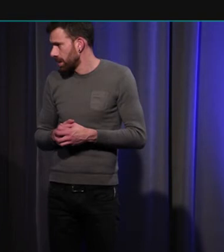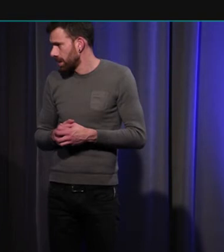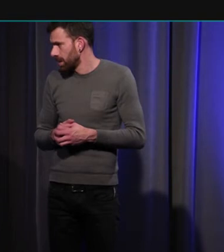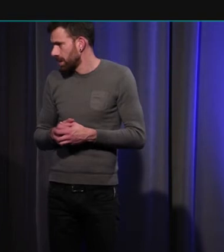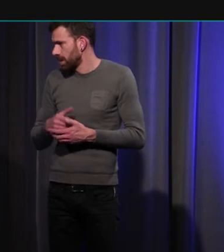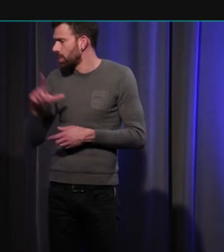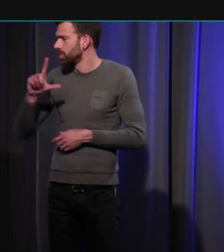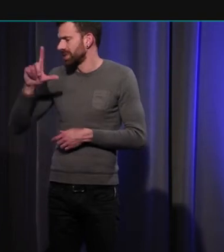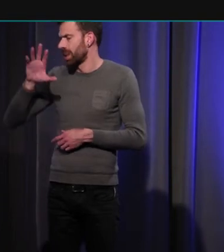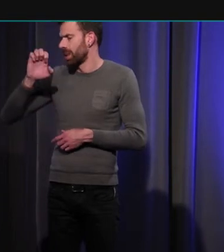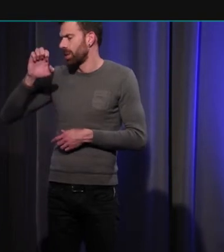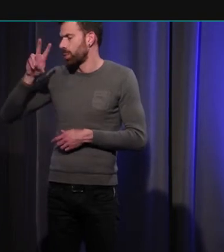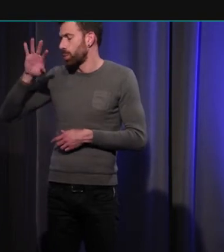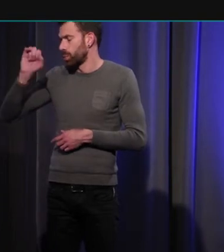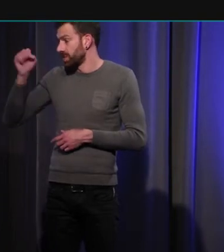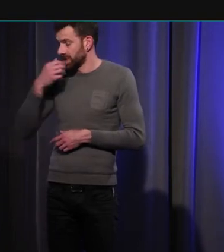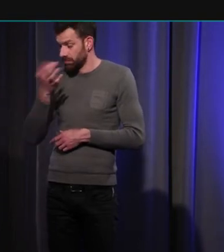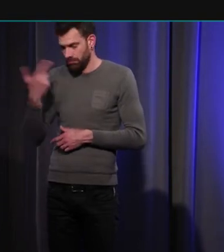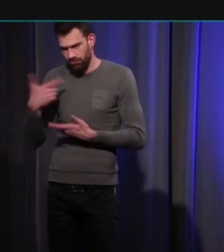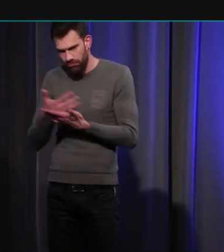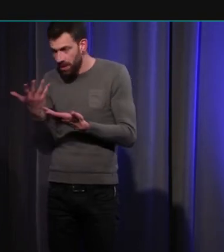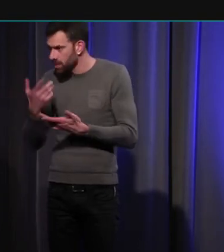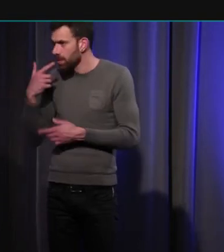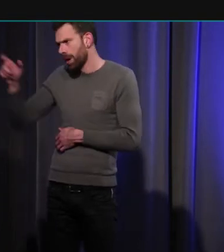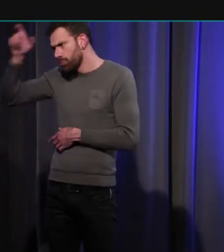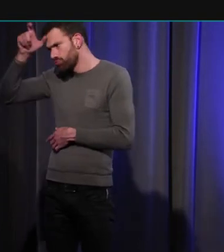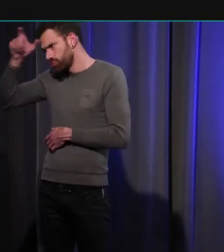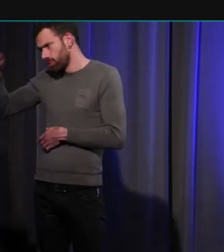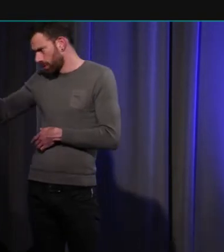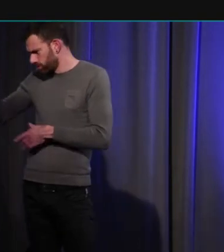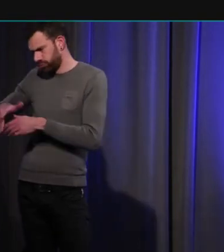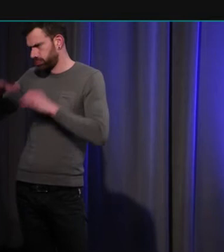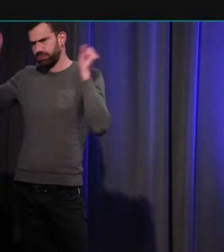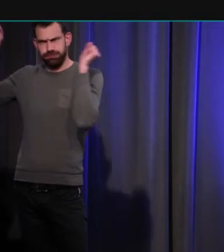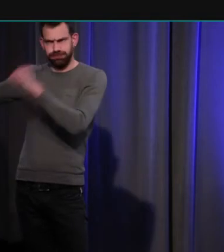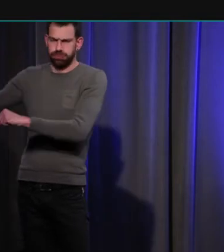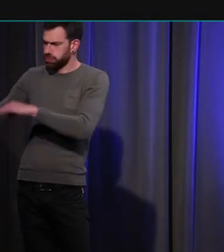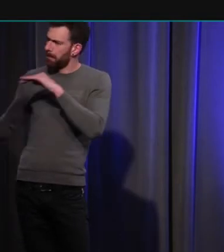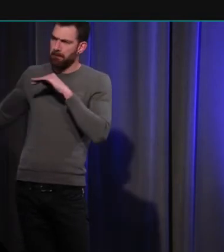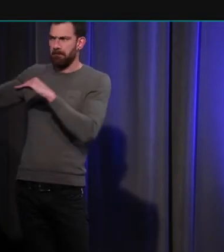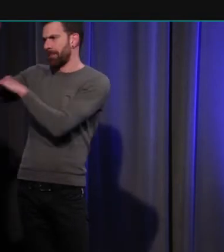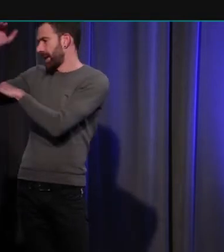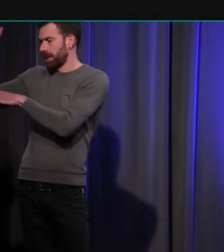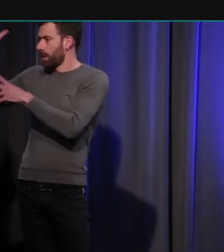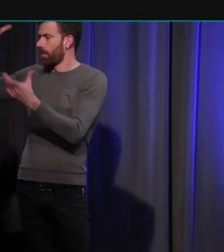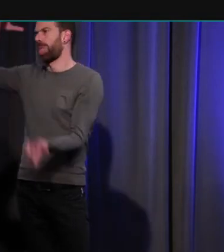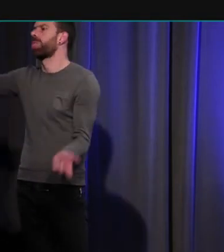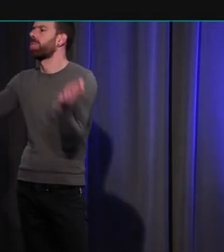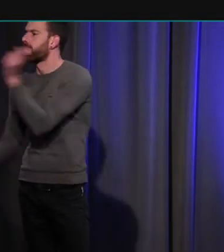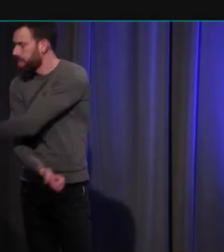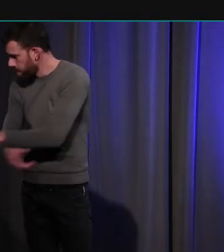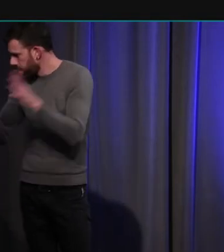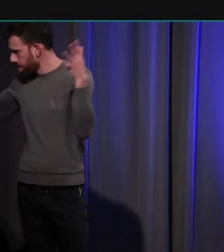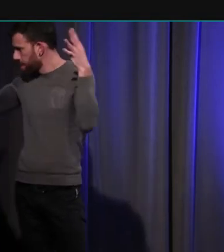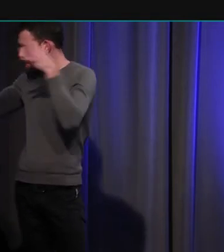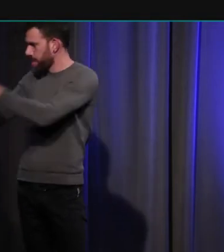que s'est il passé pourquoi les turcs ottomans qui était maître du monde tout à coup ça s'effondre et le monde